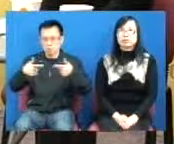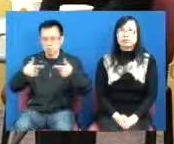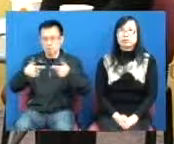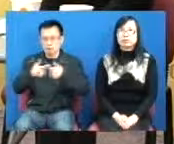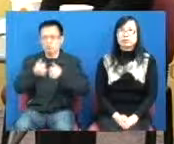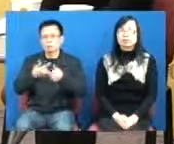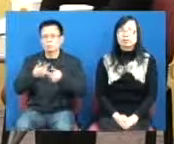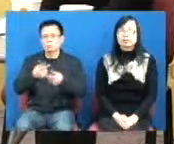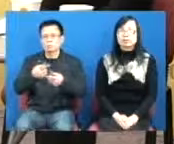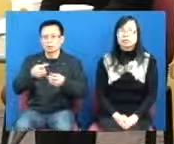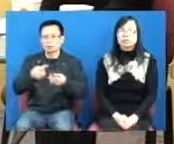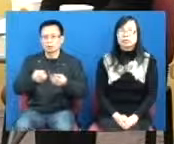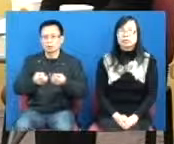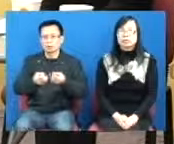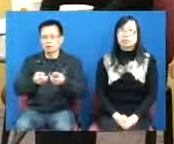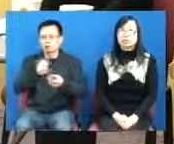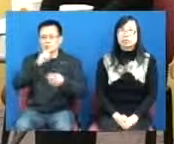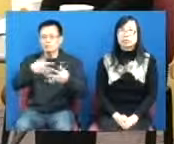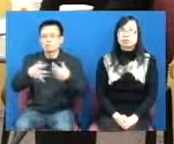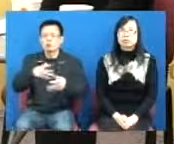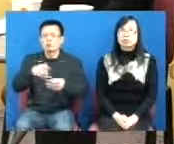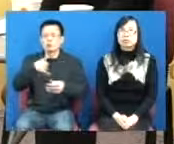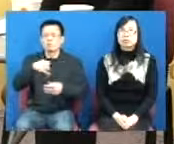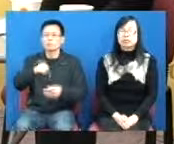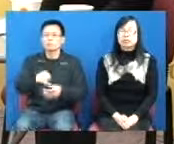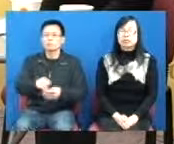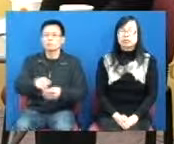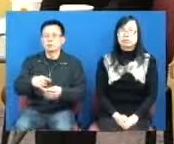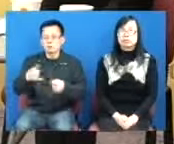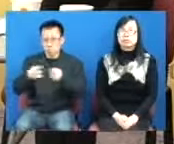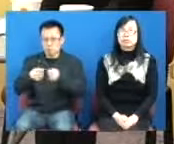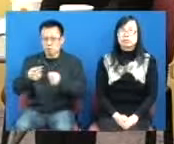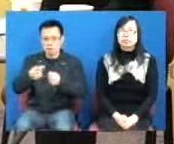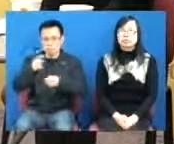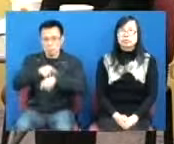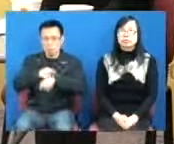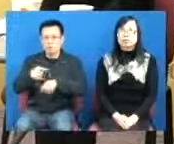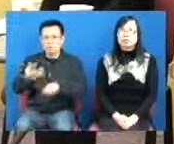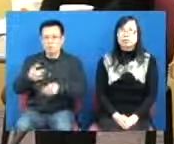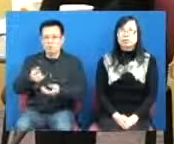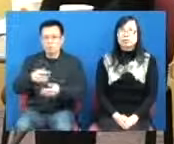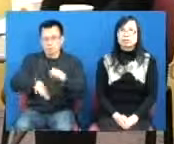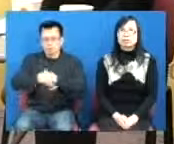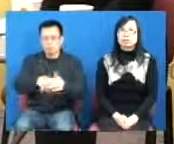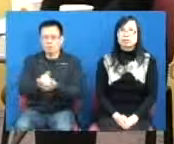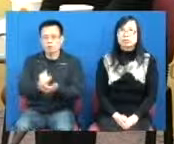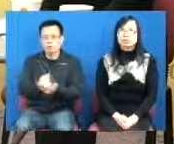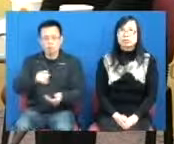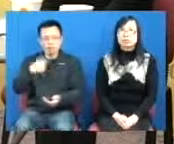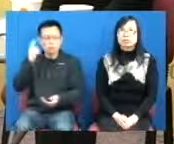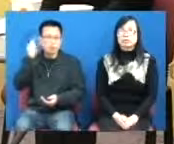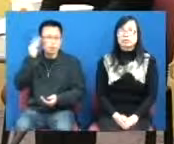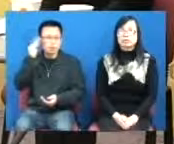不了可能很多這些人通常第一個時間第一個反應就是你先留一個位置給我我也想去聽聽